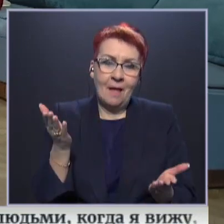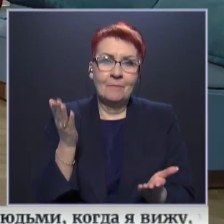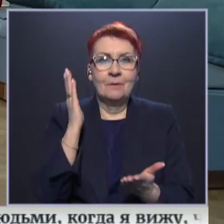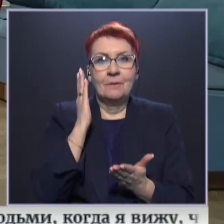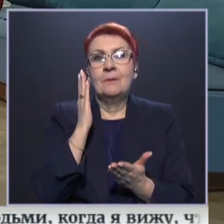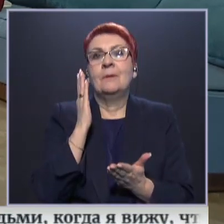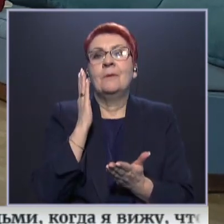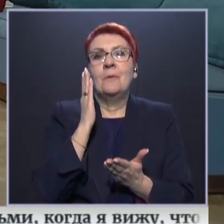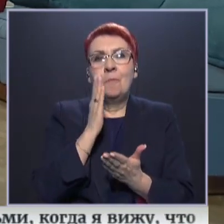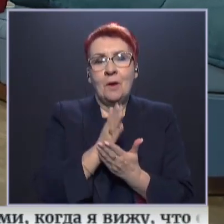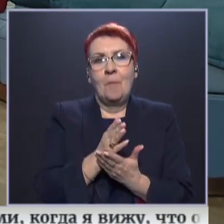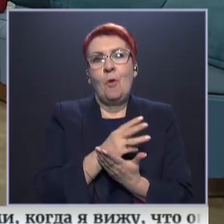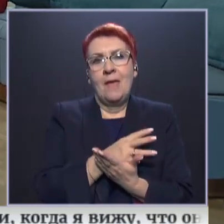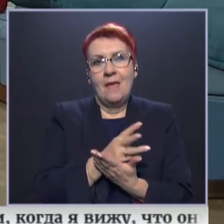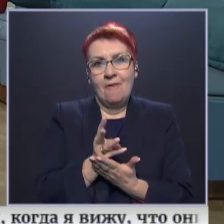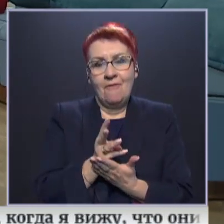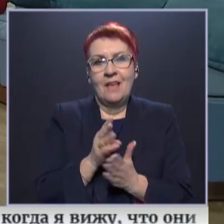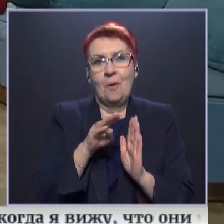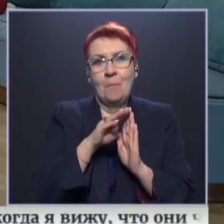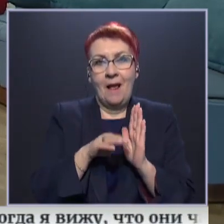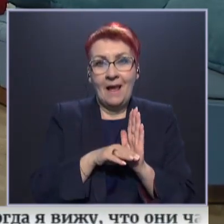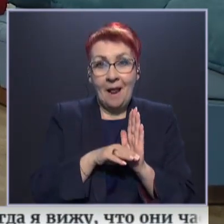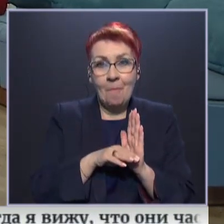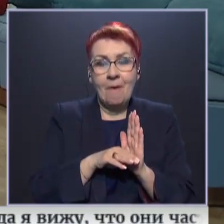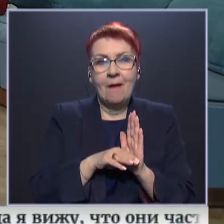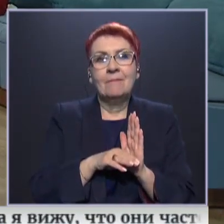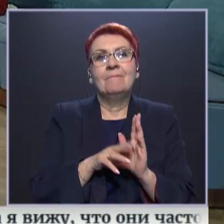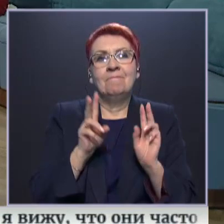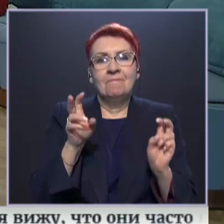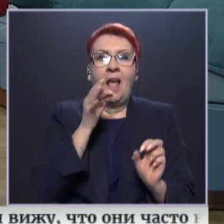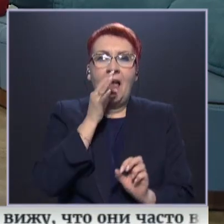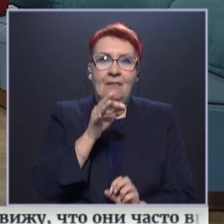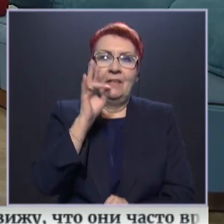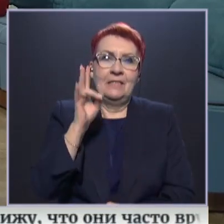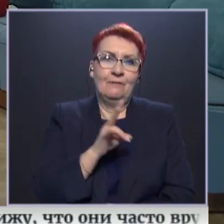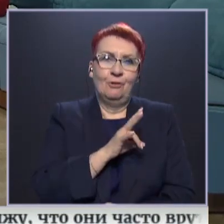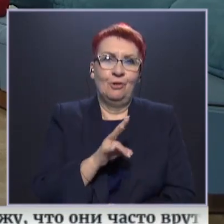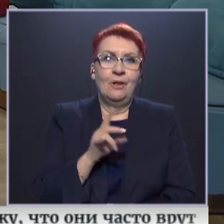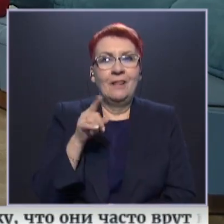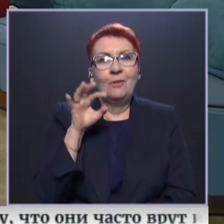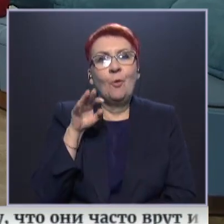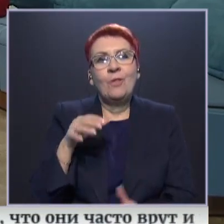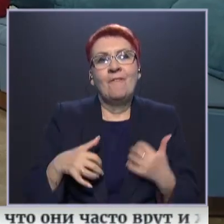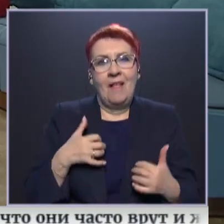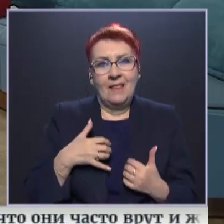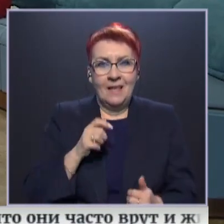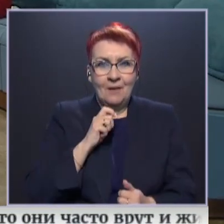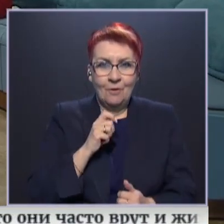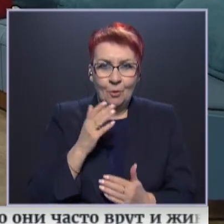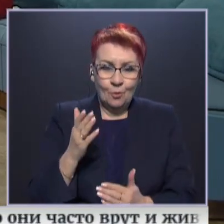ответ, прямой эфир, программа «Ответ священника». Я даже заговорилась от волнения. И сегодня на все ваши вопросы